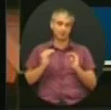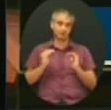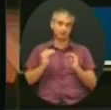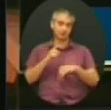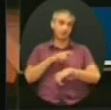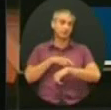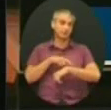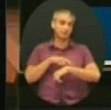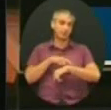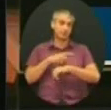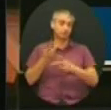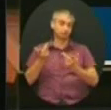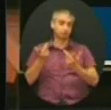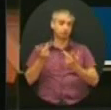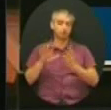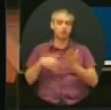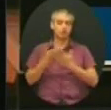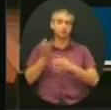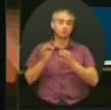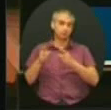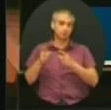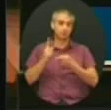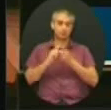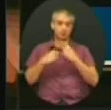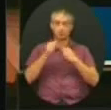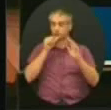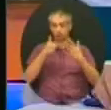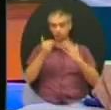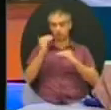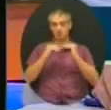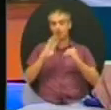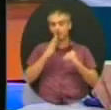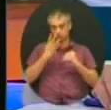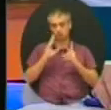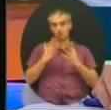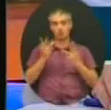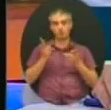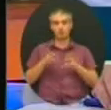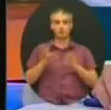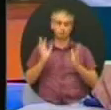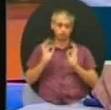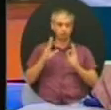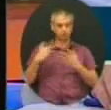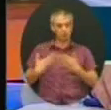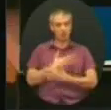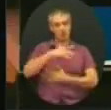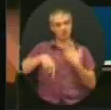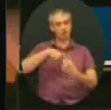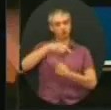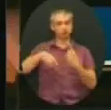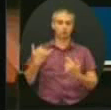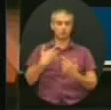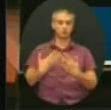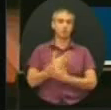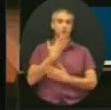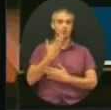הזמן שמשמשים היועצים המשפטיים, במקום 6 שנים ל-4 שנים, זה גם יכולה להיות אופציה, כדי שיהיה דם חדש שכל הזמן